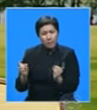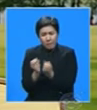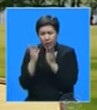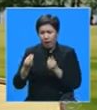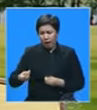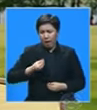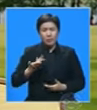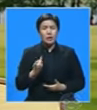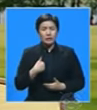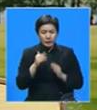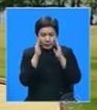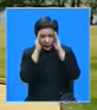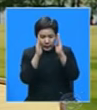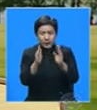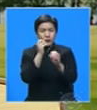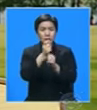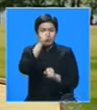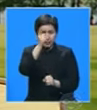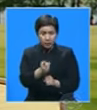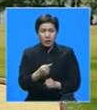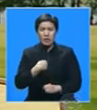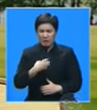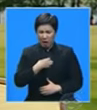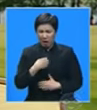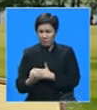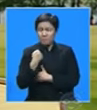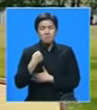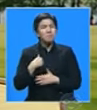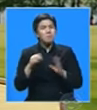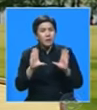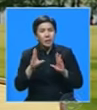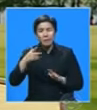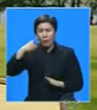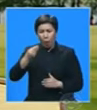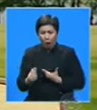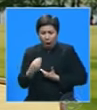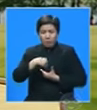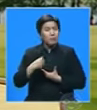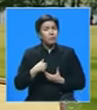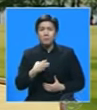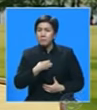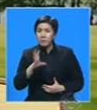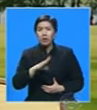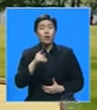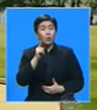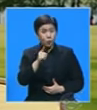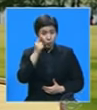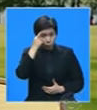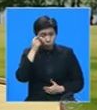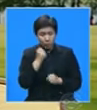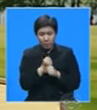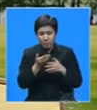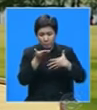ครับอย่าทำลายความตั้งใจของพวกเราเลยเราไม่ได้ต้องการอำนาจไม่ต้องการผลประโยชน์ท่านก็ทราบดีว่าการทำงานนั้นมีหลายระดับหลายหน่วยง